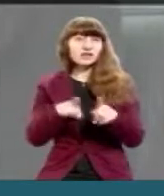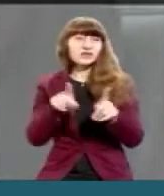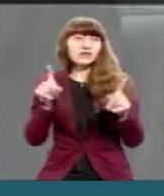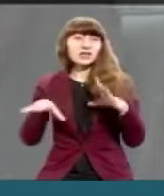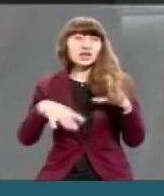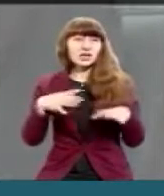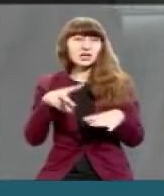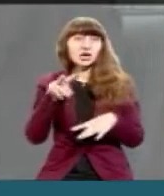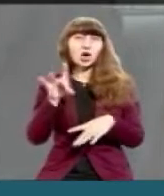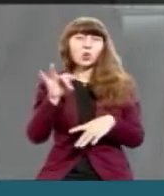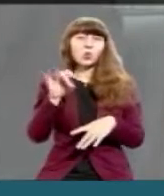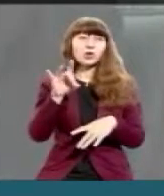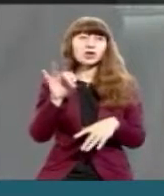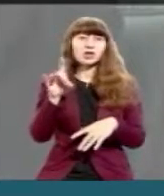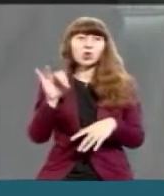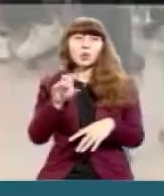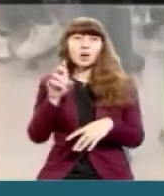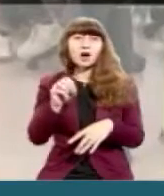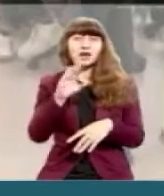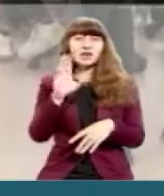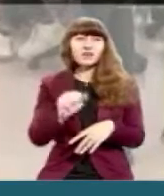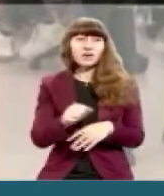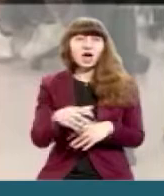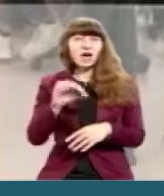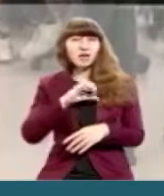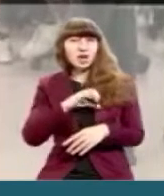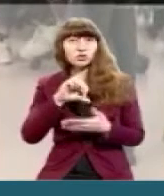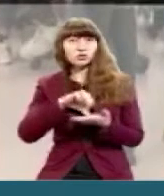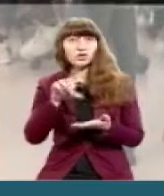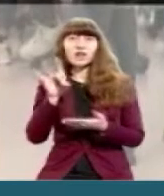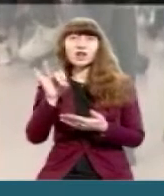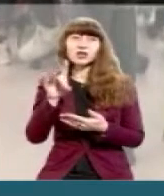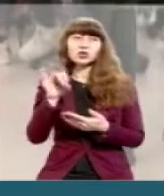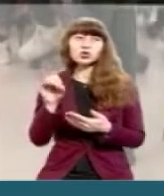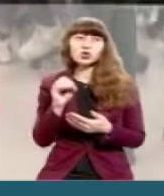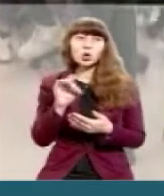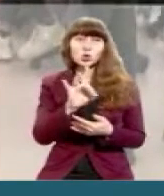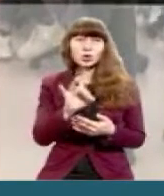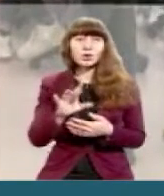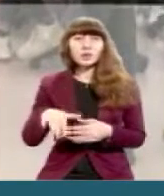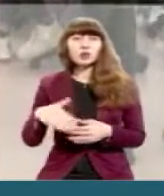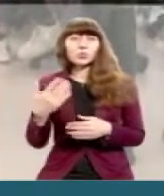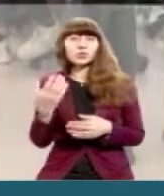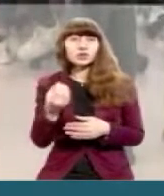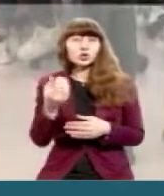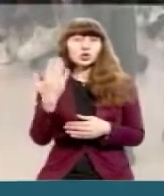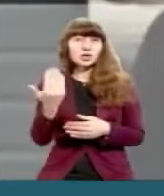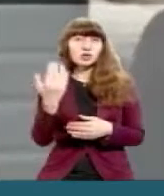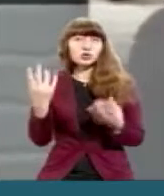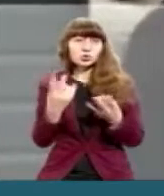рода тренингах, Лаура Ирубаева. Девушка-волонтер. Все качества, полученные в ходе лагеря, обязательно понадобятся ей в